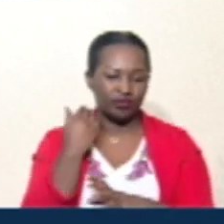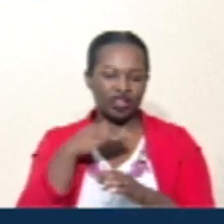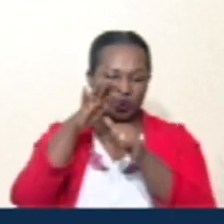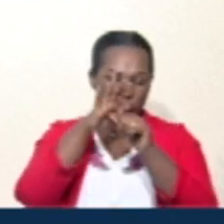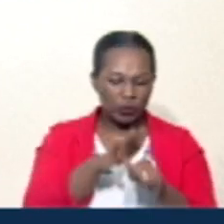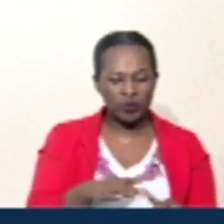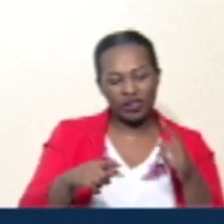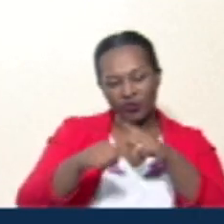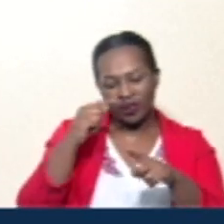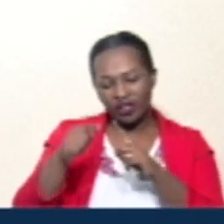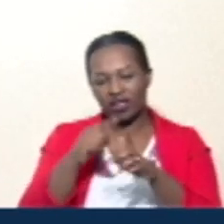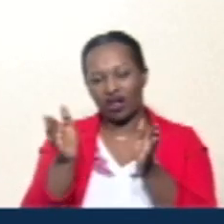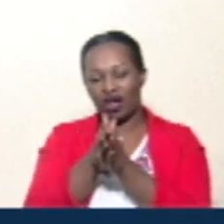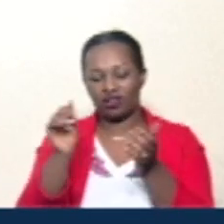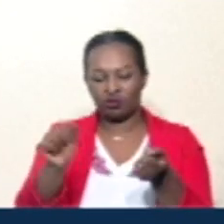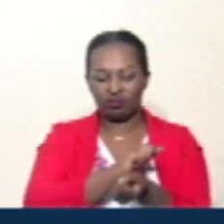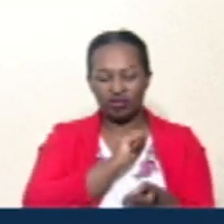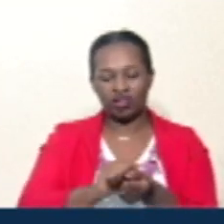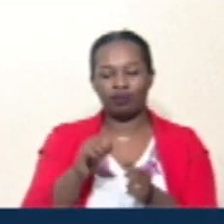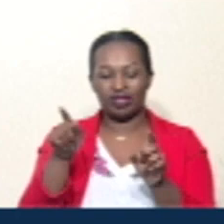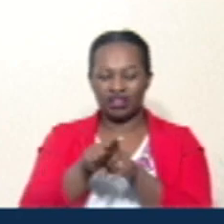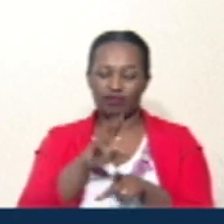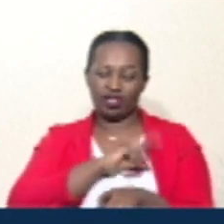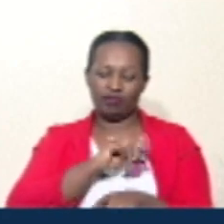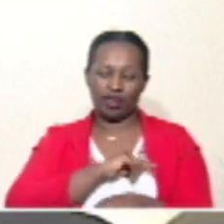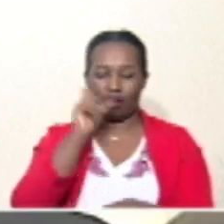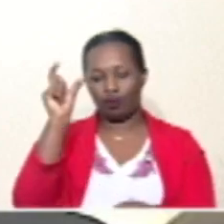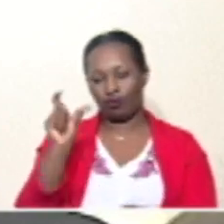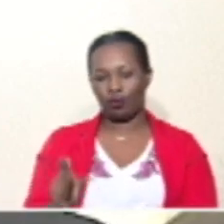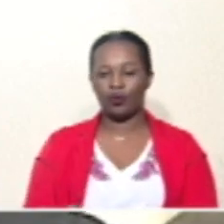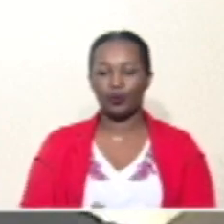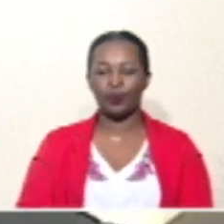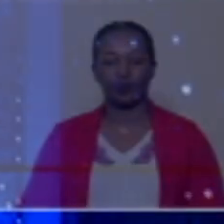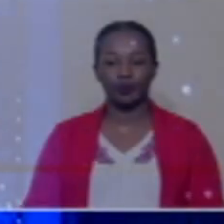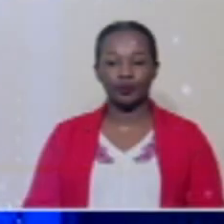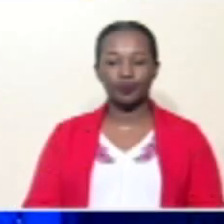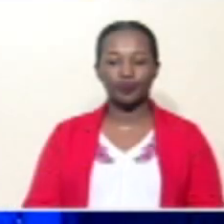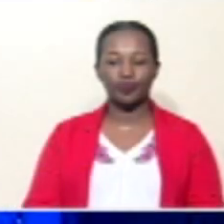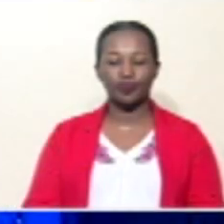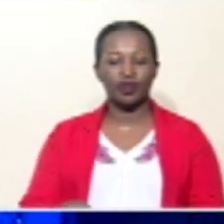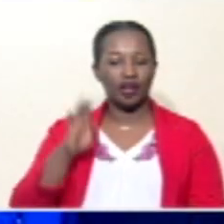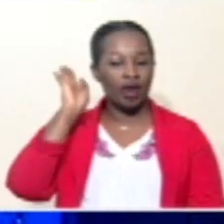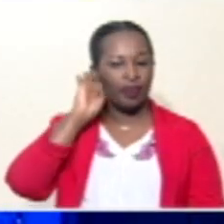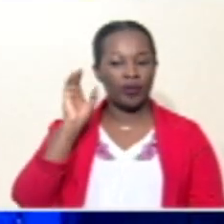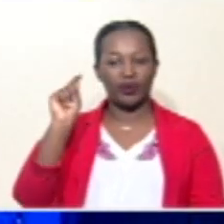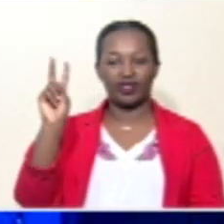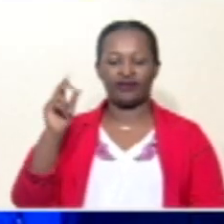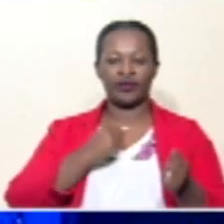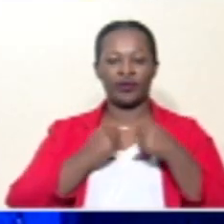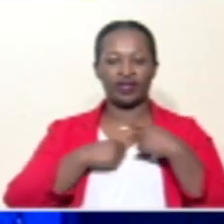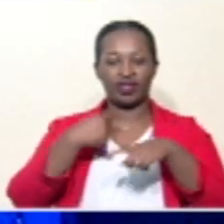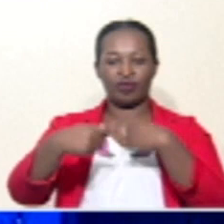gutsemba n'ubwicanyi nk'ibyaha byibasira inyokomuntu Jean Damascene Manishimwe i Kigali n'amakuru ya televiziyo Rwanda